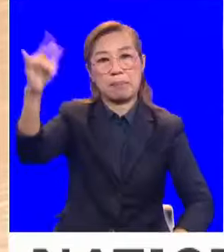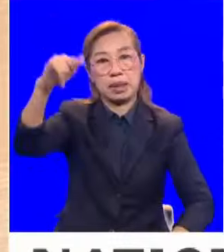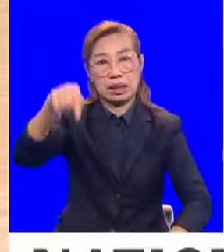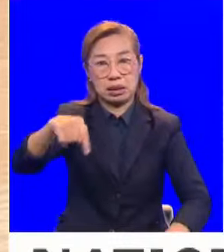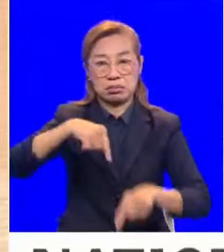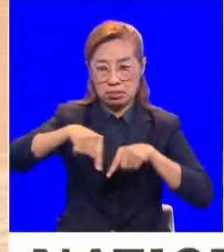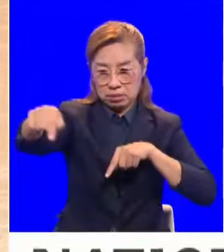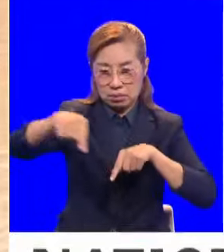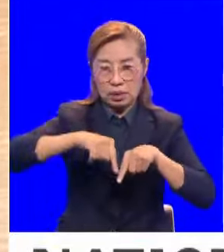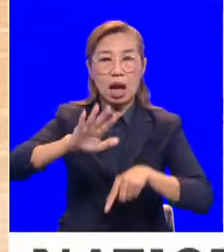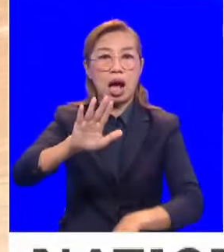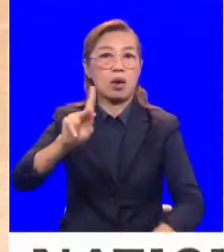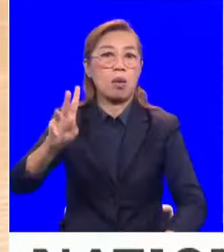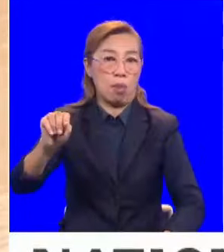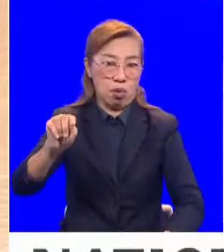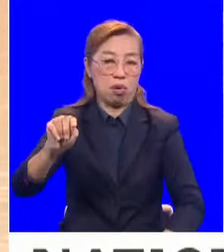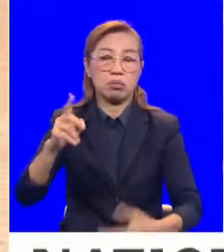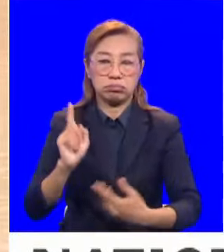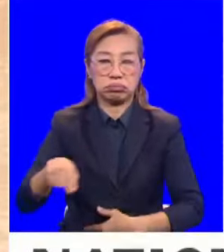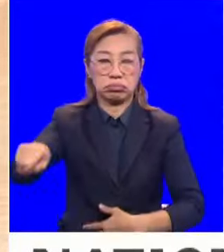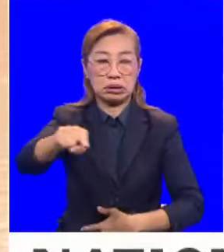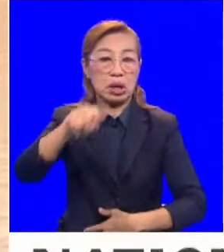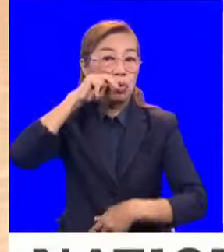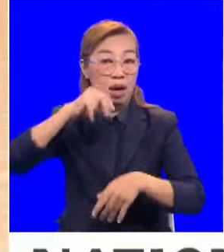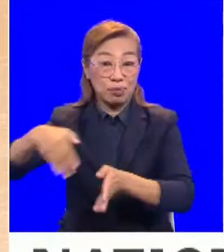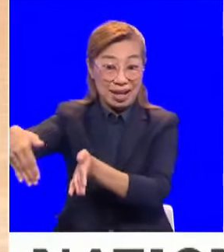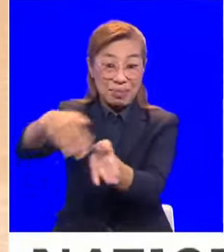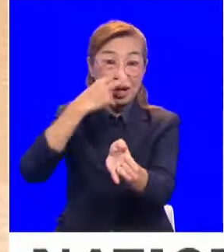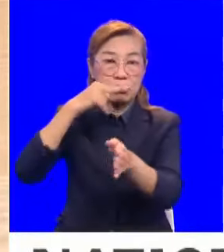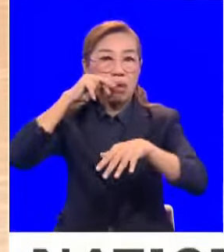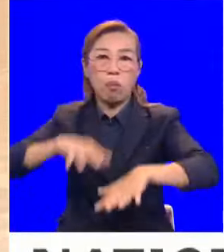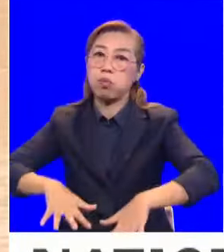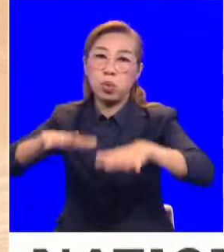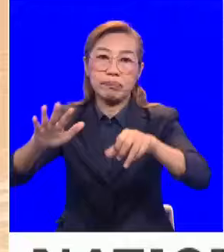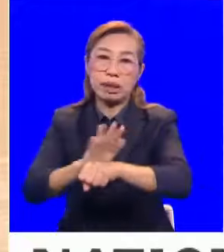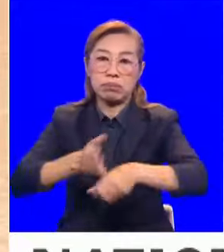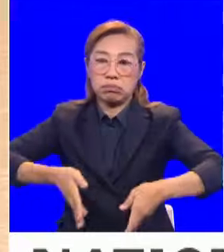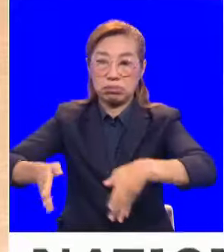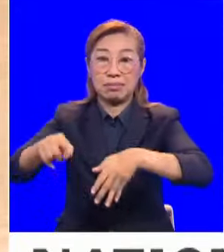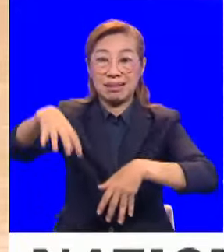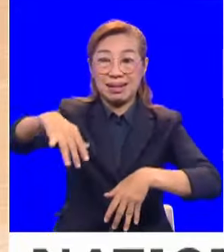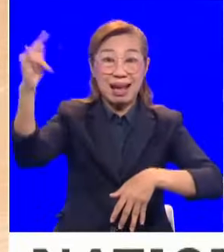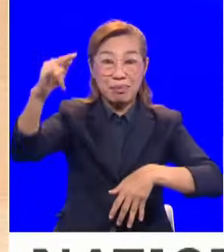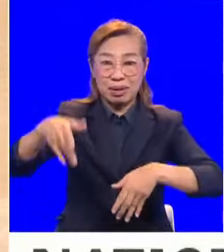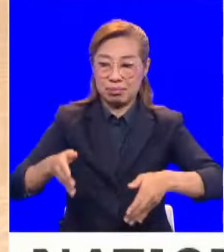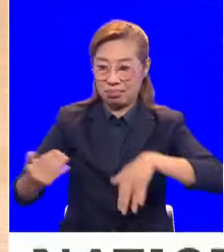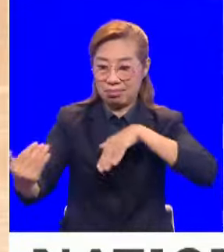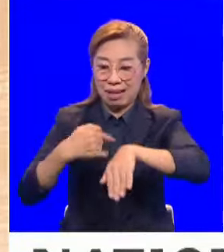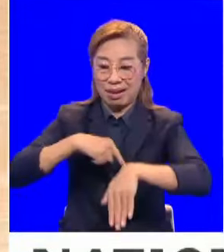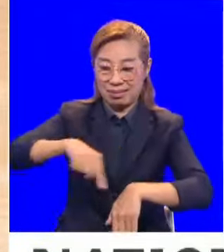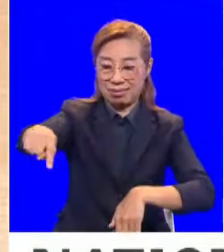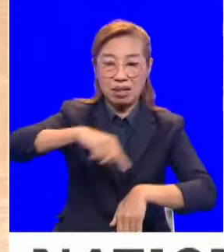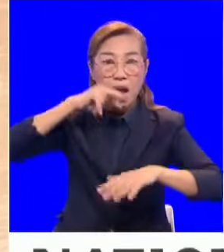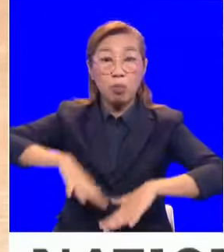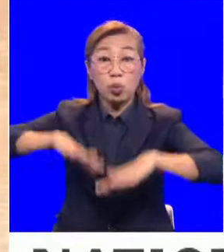ประมาณสัก5 กิโลเมตรต้องบอกว่าน้ำเนี่ยท่วมเส้นทางการจราจรตลอดเส้นทางแล้วนะคะไม่สามารถที่จะสัญจรเข้าไปได้แล้วแต่บริเว